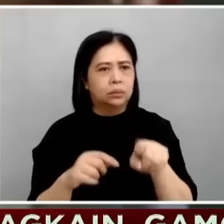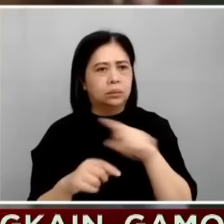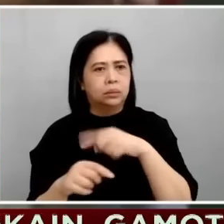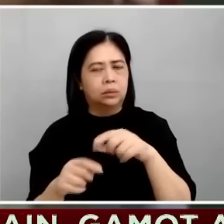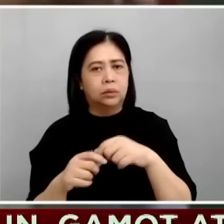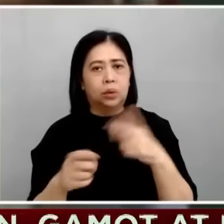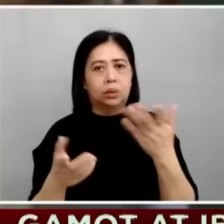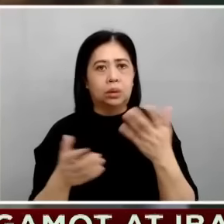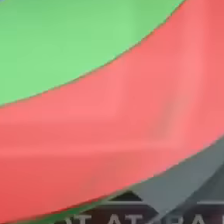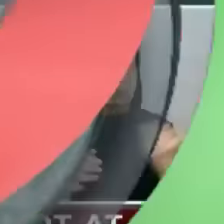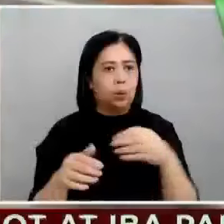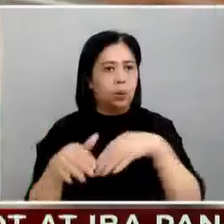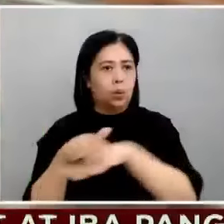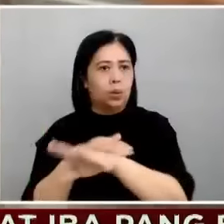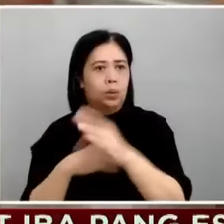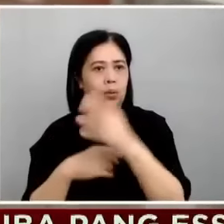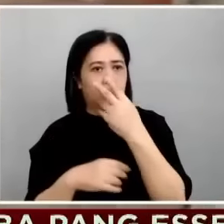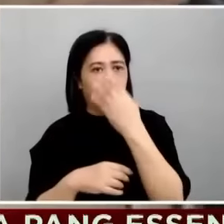Bulacan.